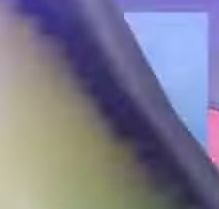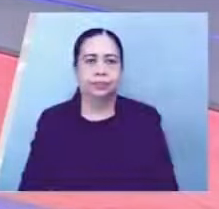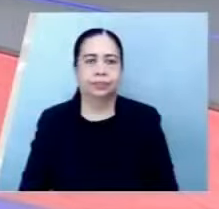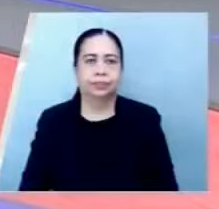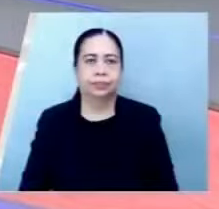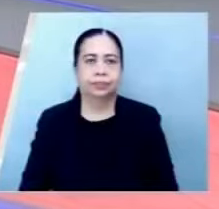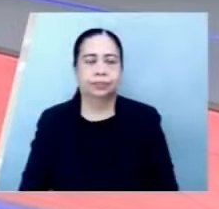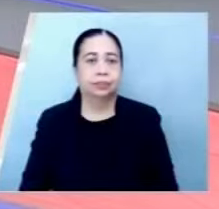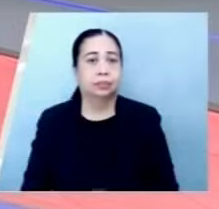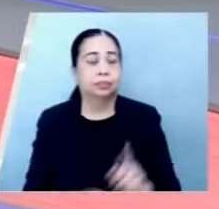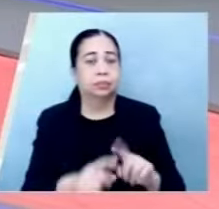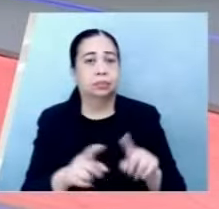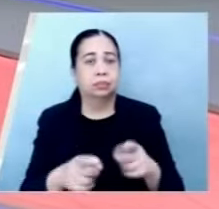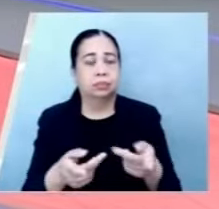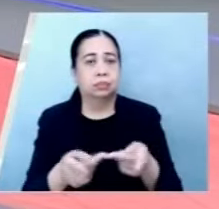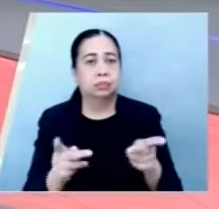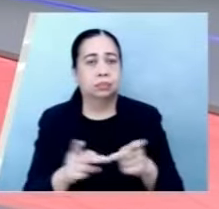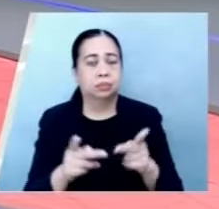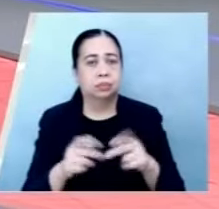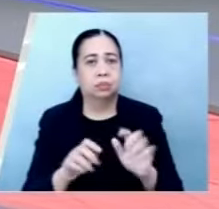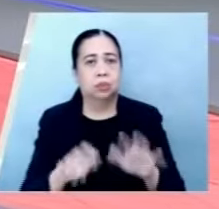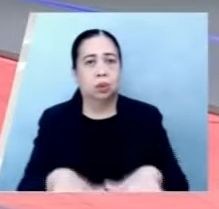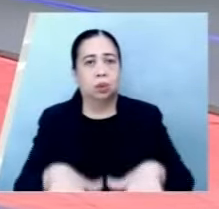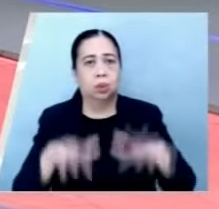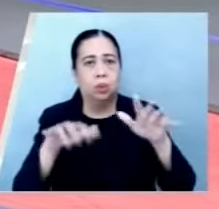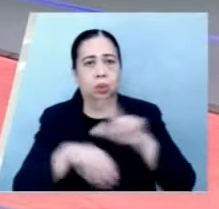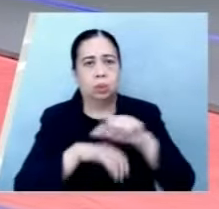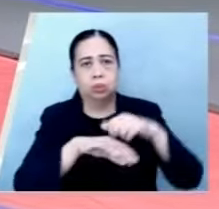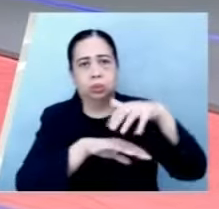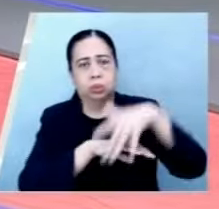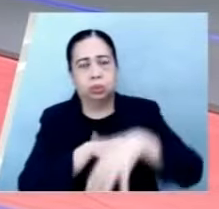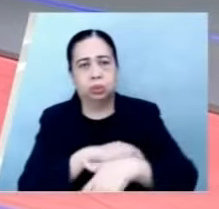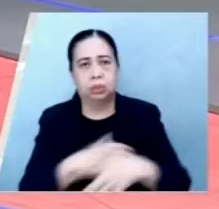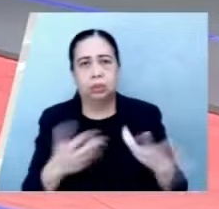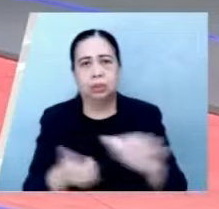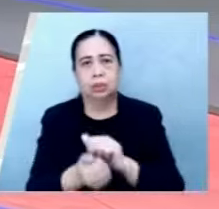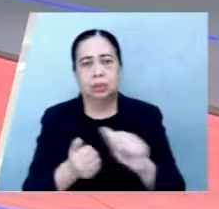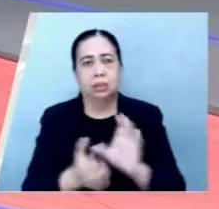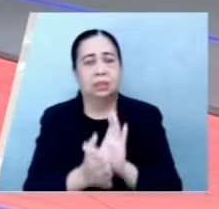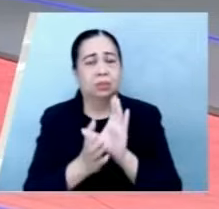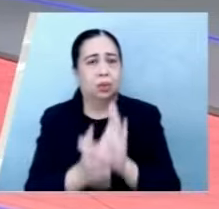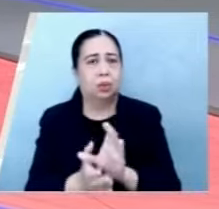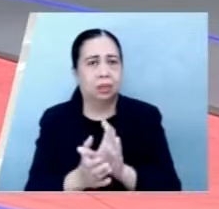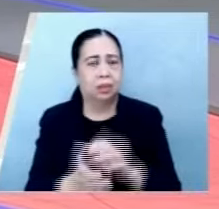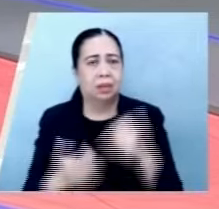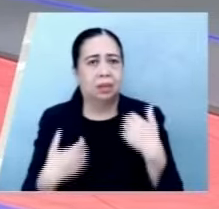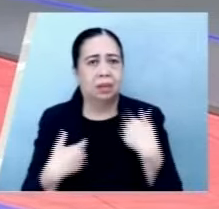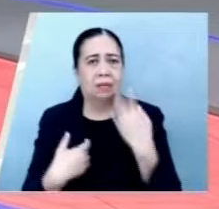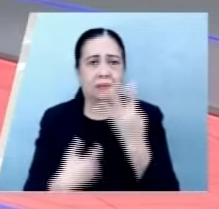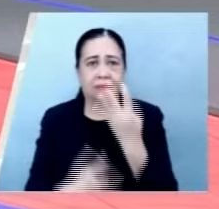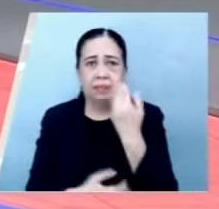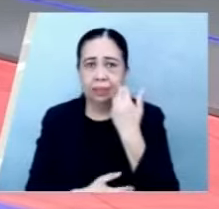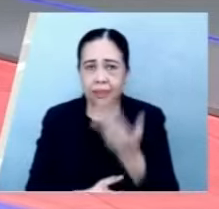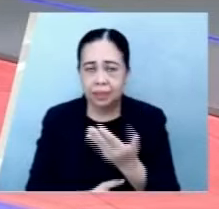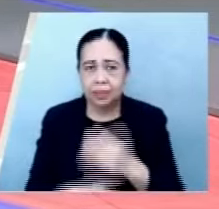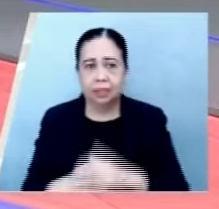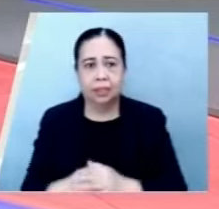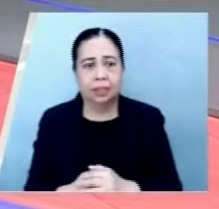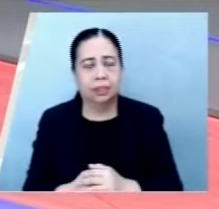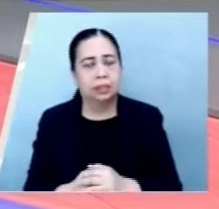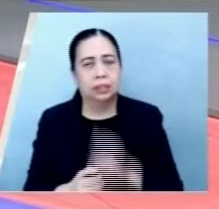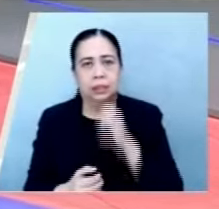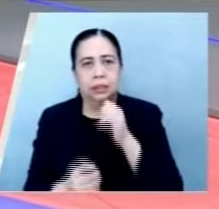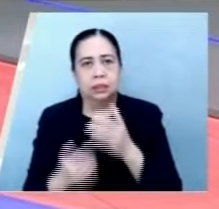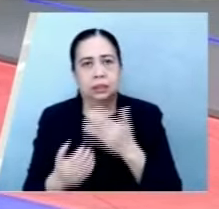Kabi-kabi lang baha at landslide ang naminsala sa Zamboanga City kung saan may apat pang nasawi. At kahit hindi naging madali ang biyahe dahil